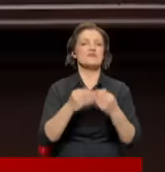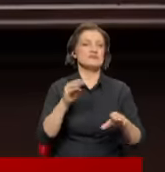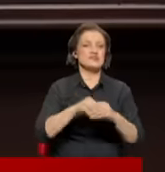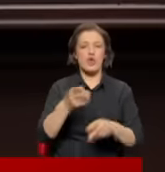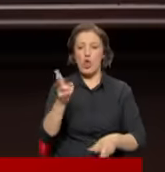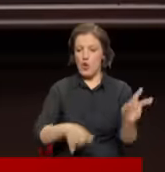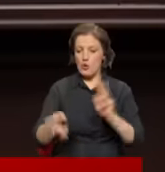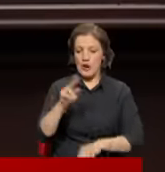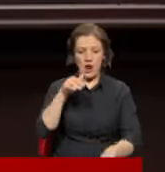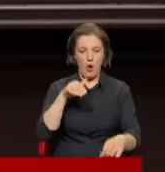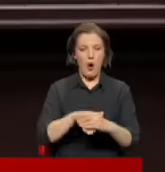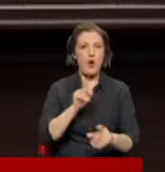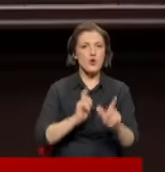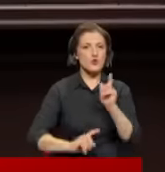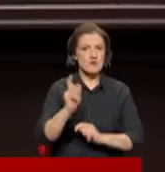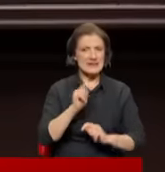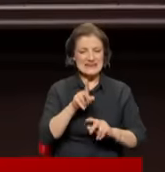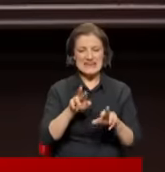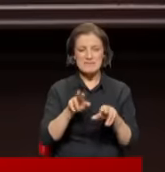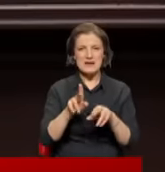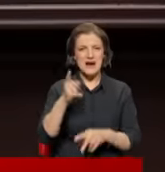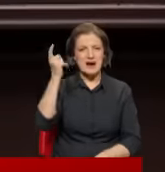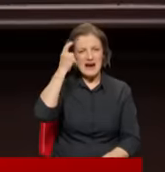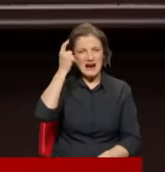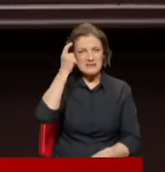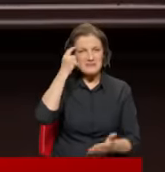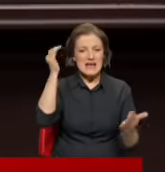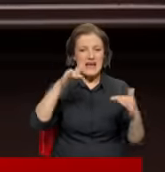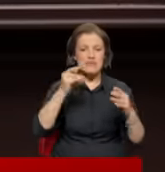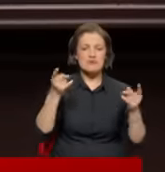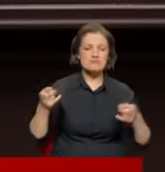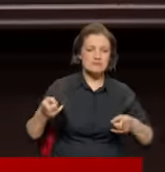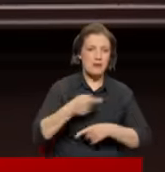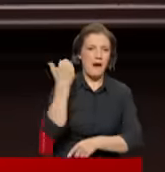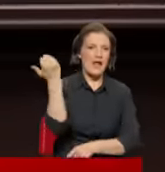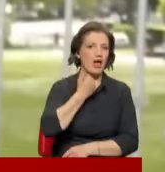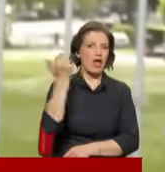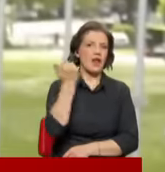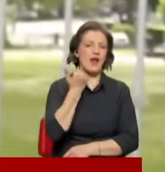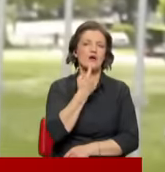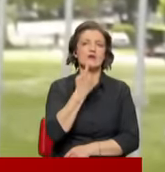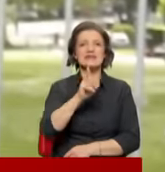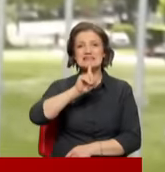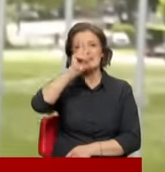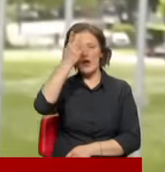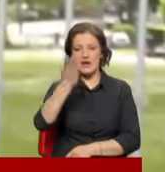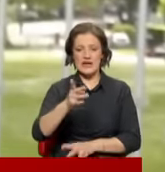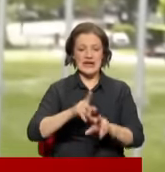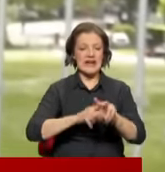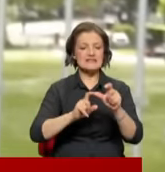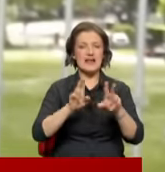Ölülere oy kullandırıldığı gibi akla ziyan pek çok yalan söylenmiştir. Sadece